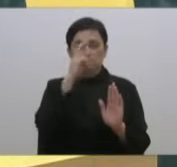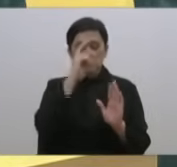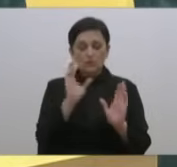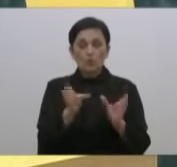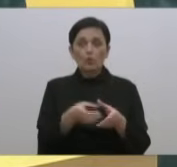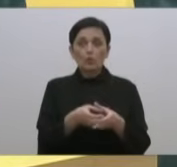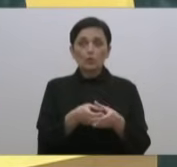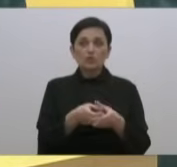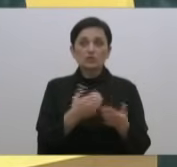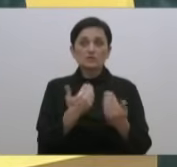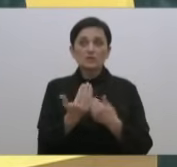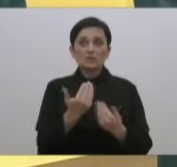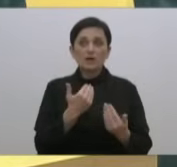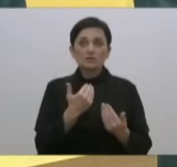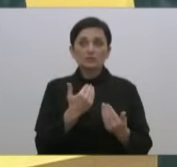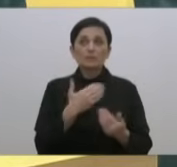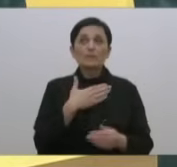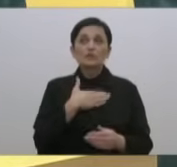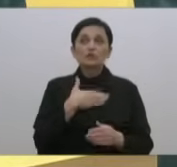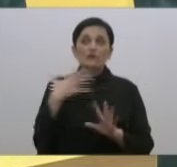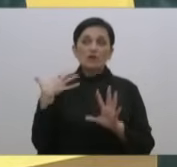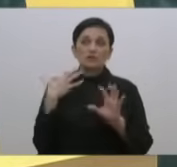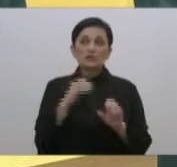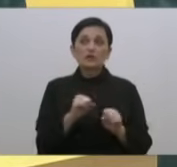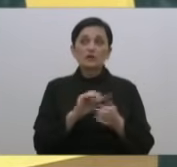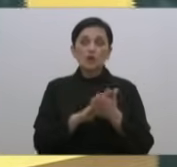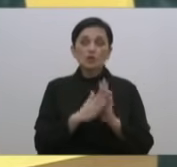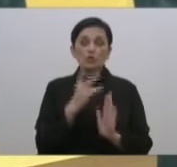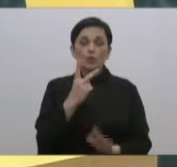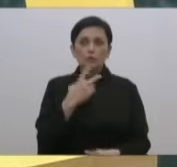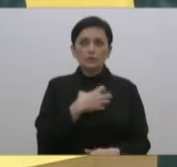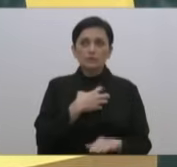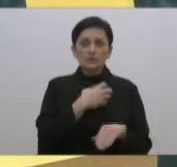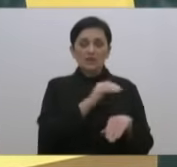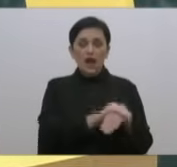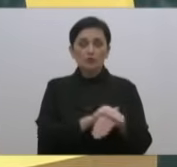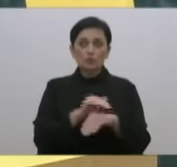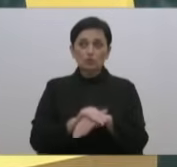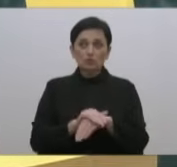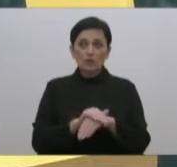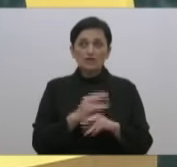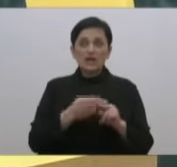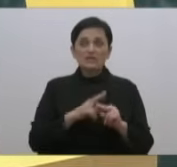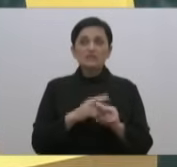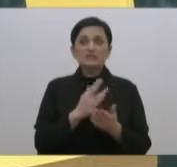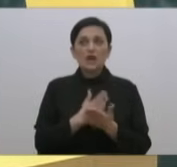სამთავრობო გუნდის მიმართ. ჩვენი მხარდაჭერა განპირობებულია ორი ძირითადი არგუმენტით. ეს